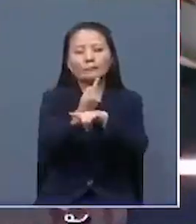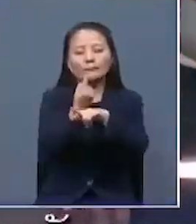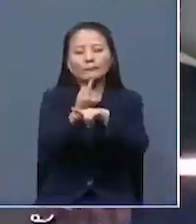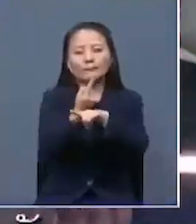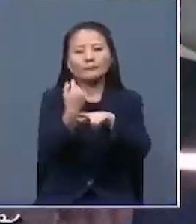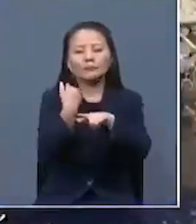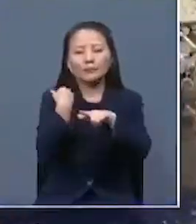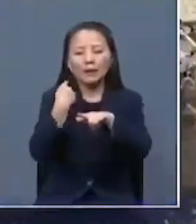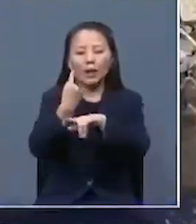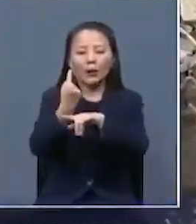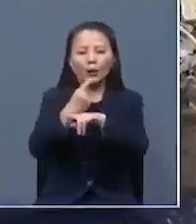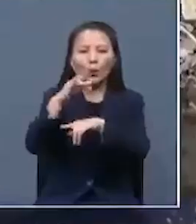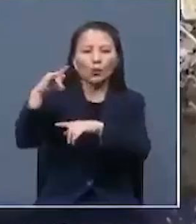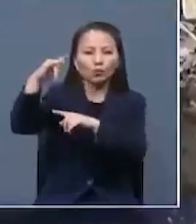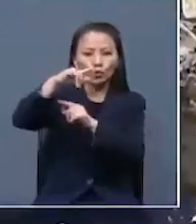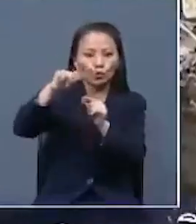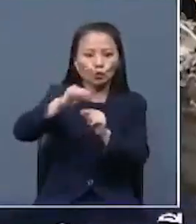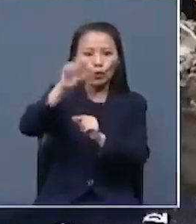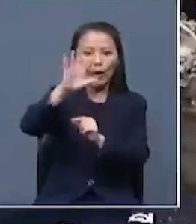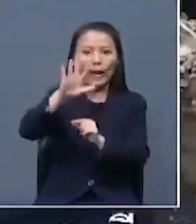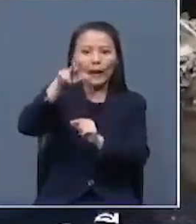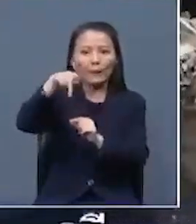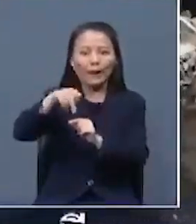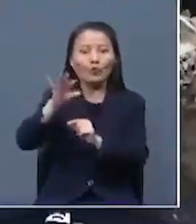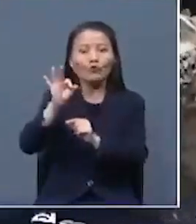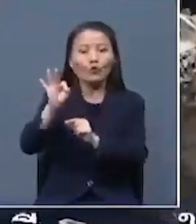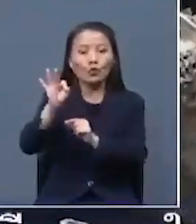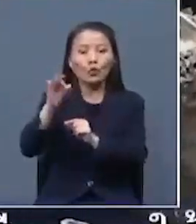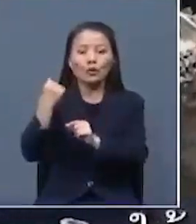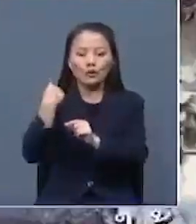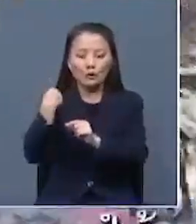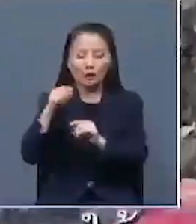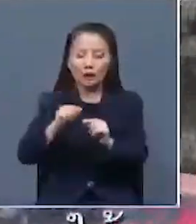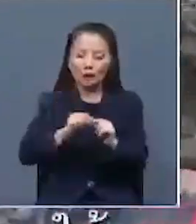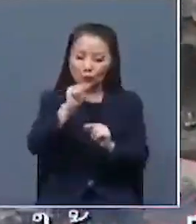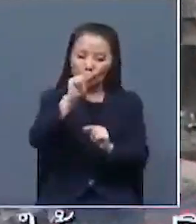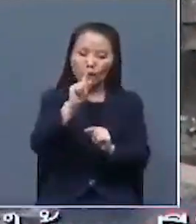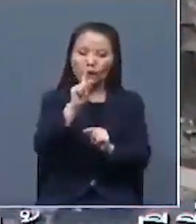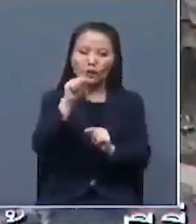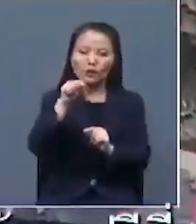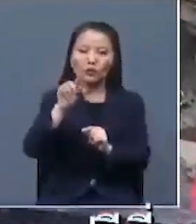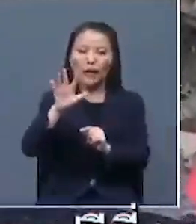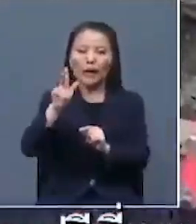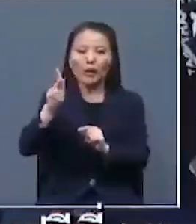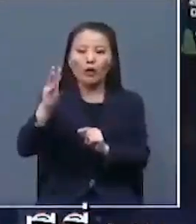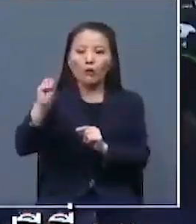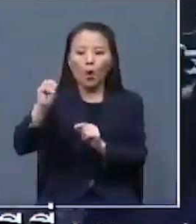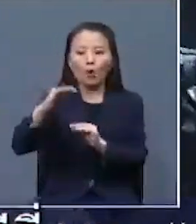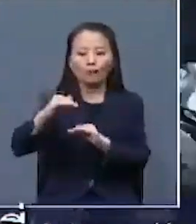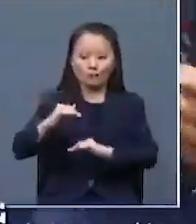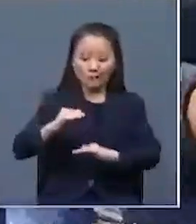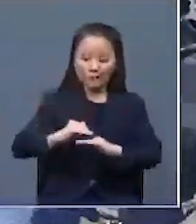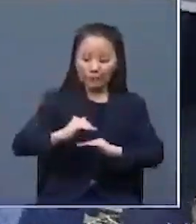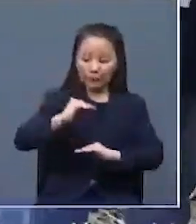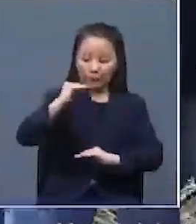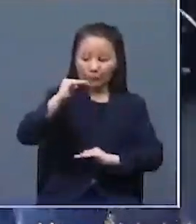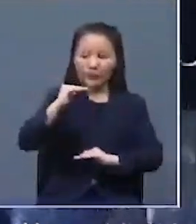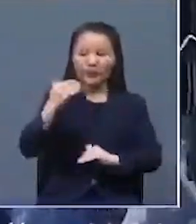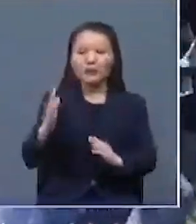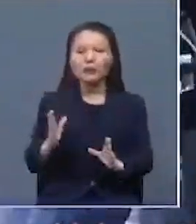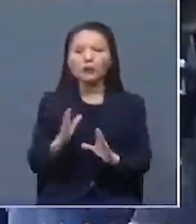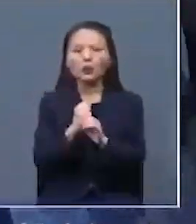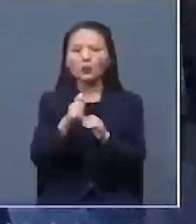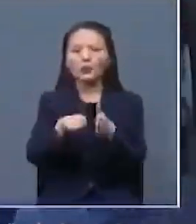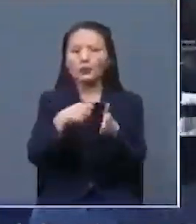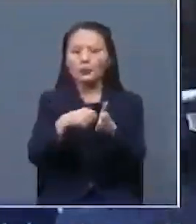อนุญาตทำการบินที่ความสูง5,000ฟุตหรือว่าระดับความสูง 1.5กมจากพื้นดินซึ่งการจะสรุป